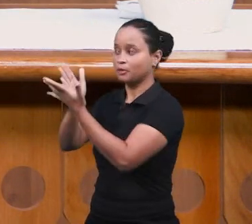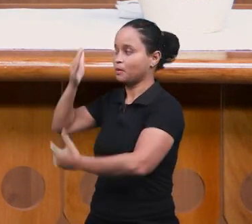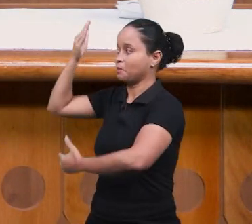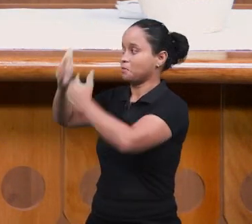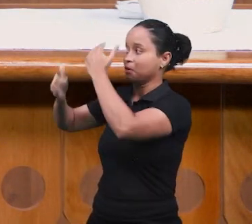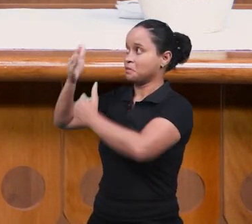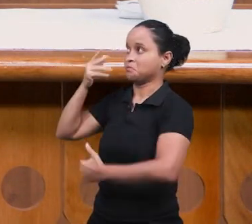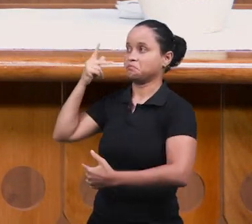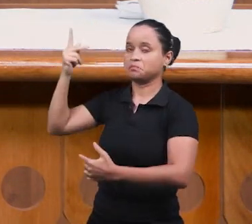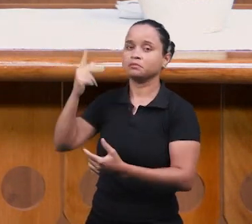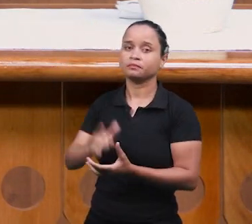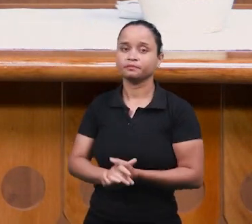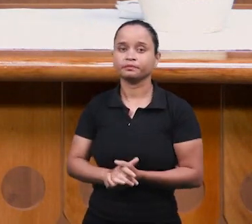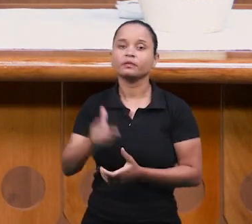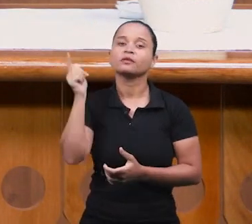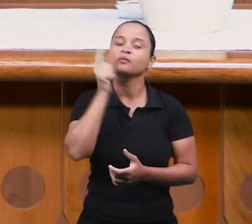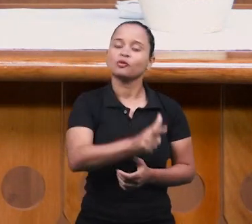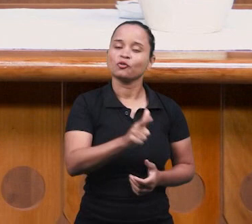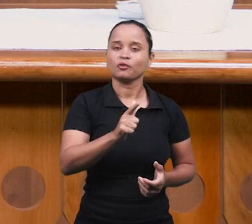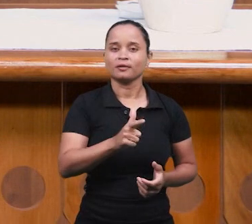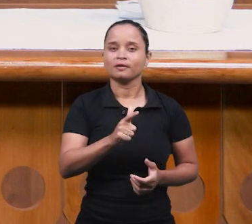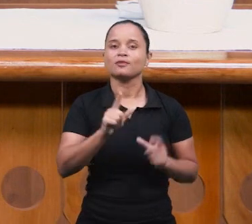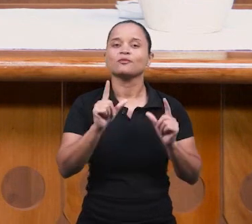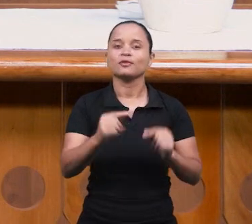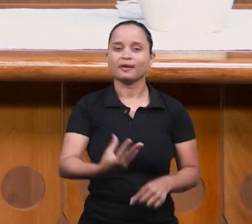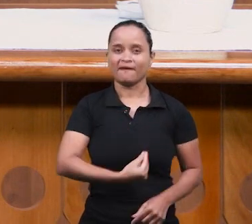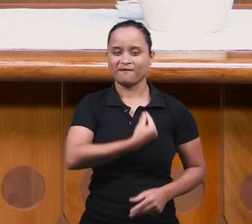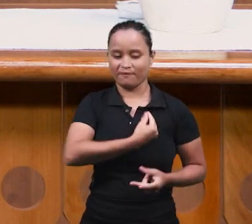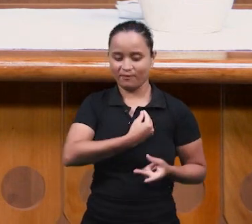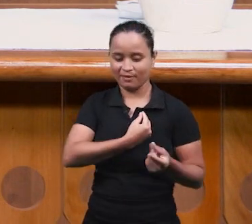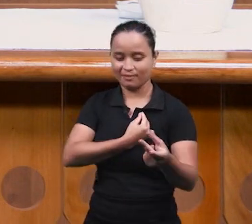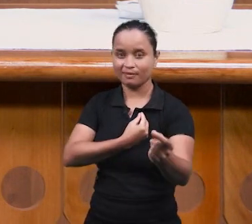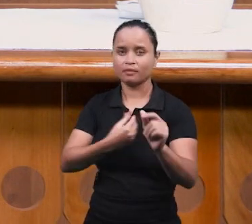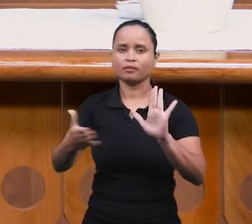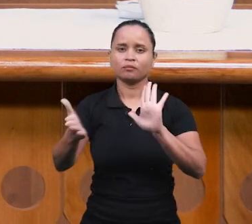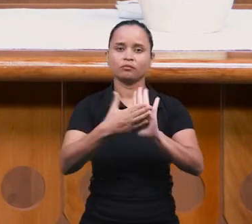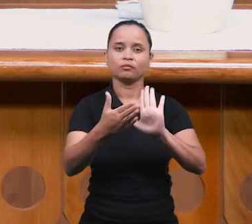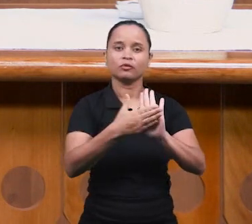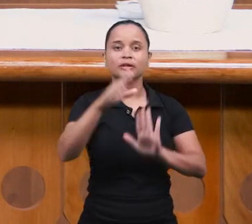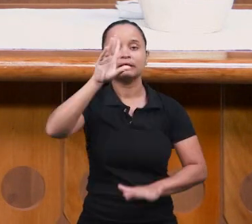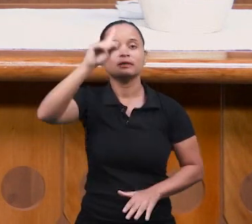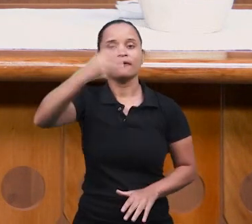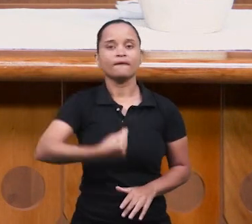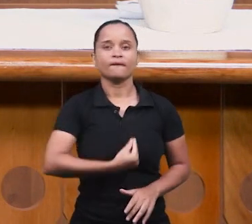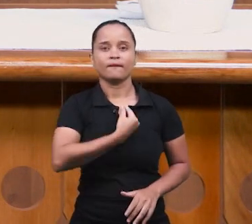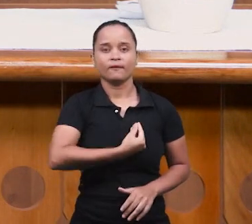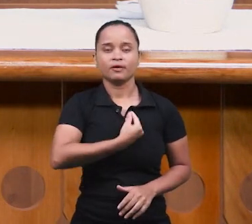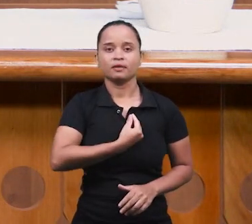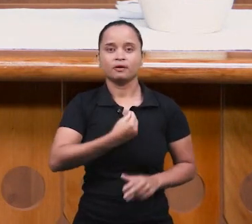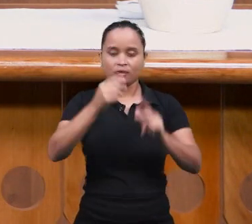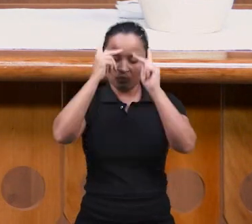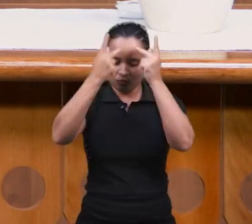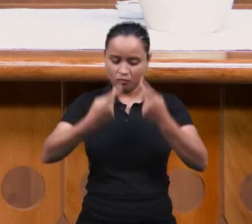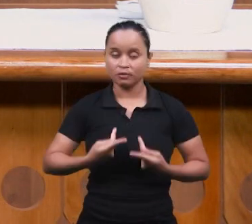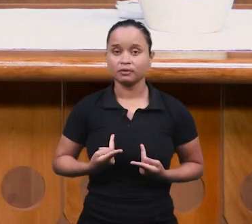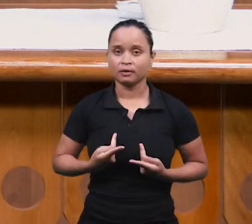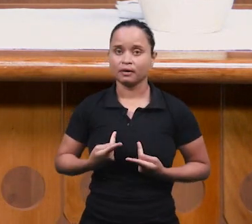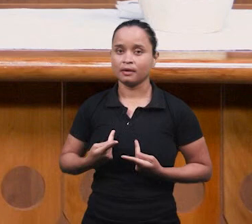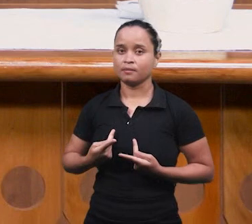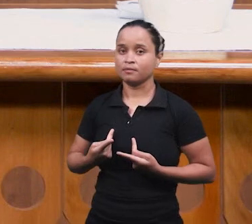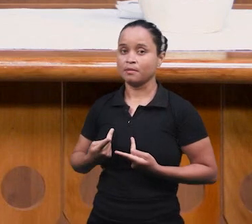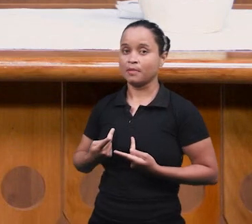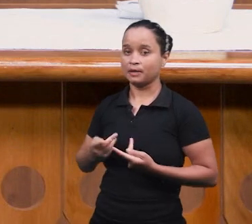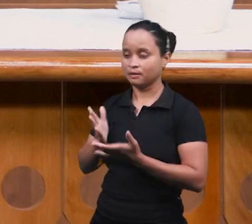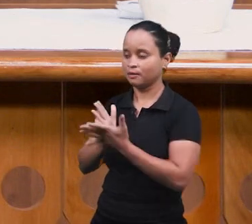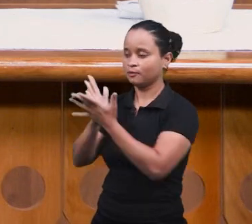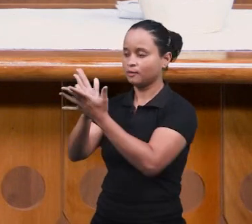présence afin de toucher la vie éternelle qui est la proposition de Dieu pour la vie de l'homme, afin qu'il soit dans le